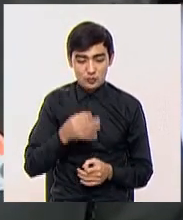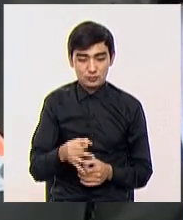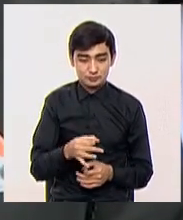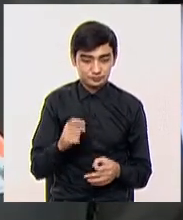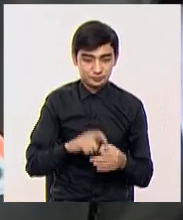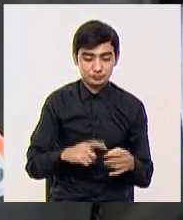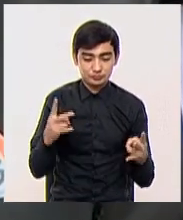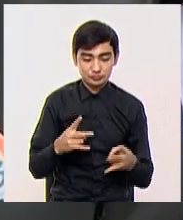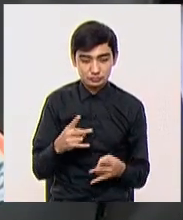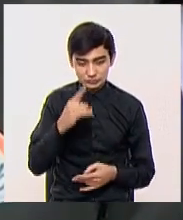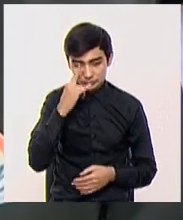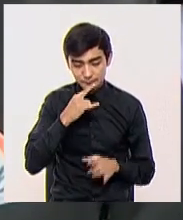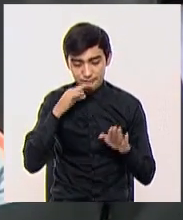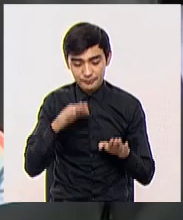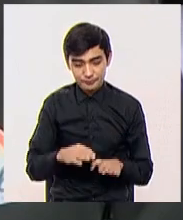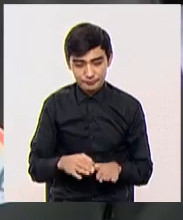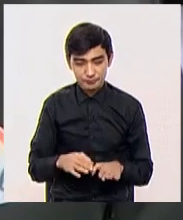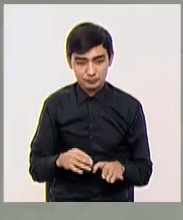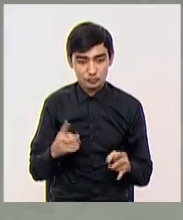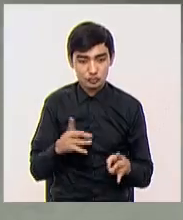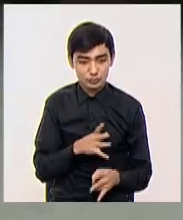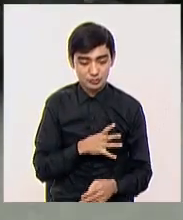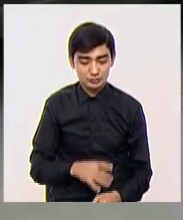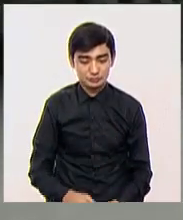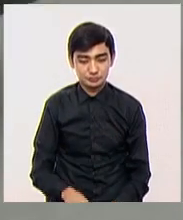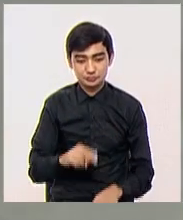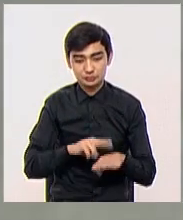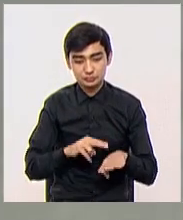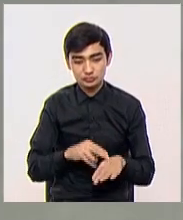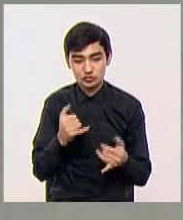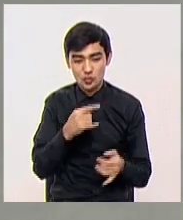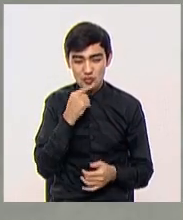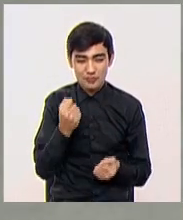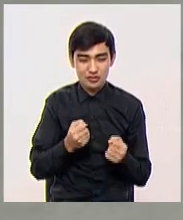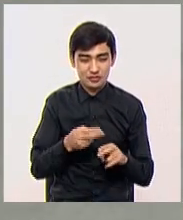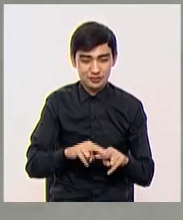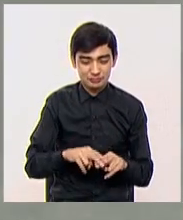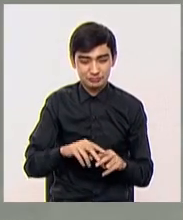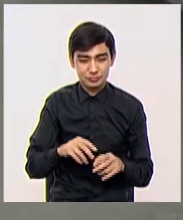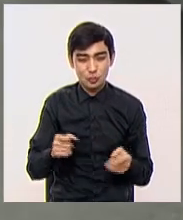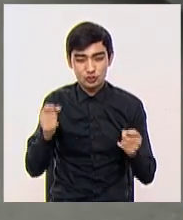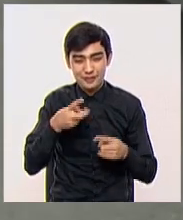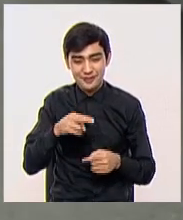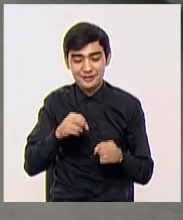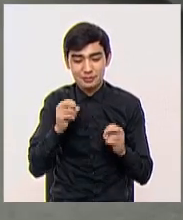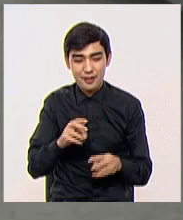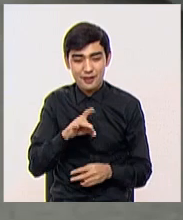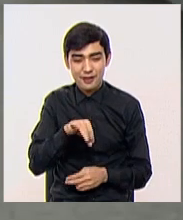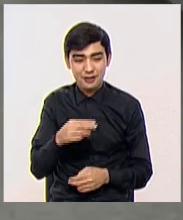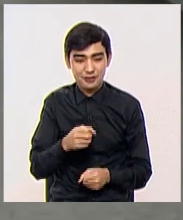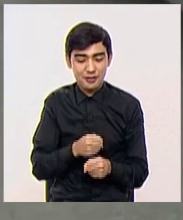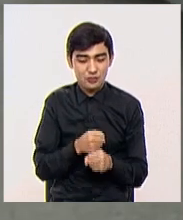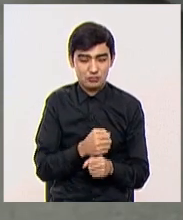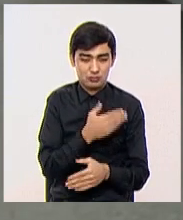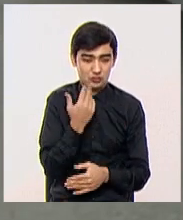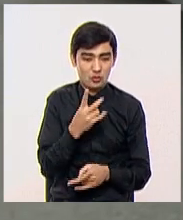облысында, Қазақстанда тіркеуде болуы керек. Полицейлер қазір ресейлік көліктерді анықтау үшін арнайы рейд жүргізіп жатқан жоқ